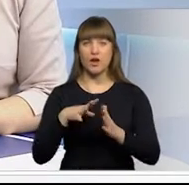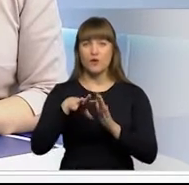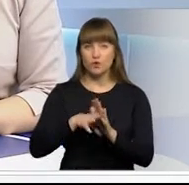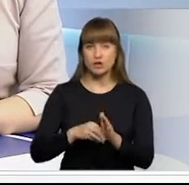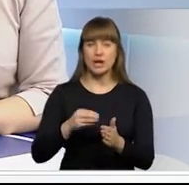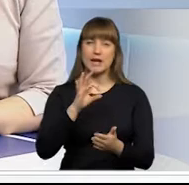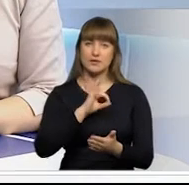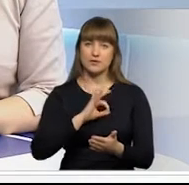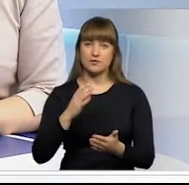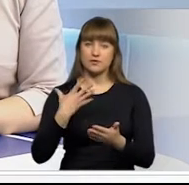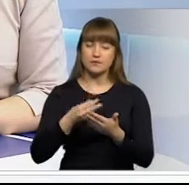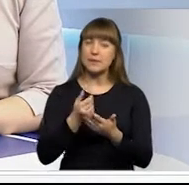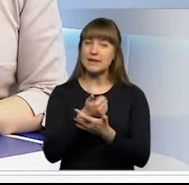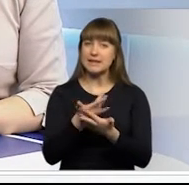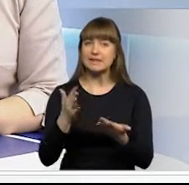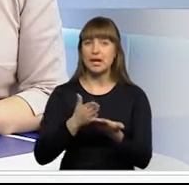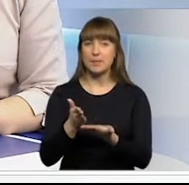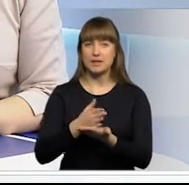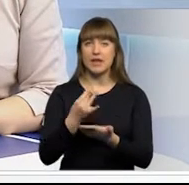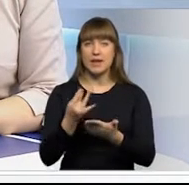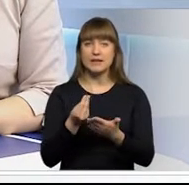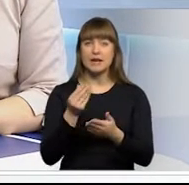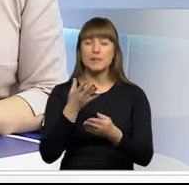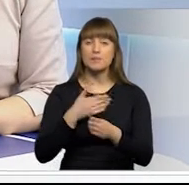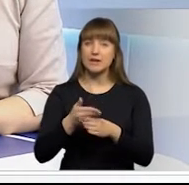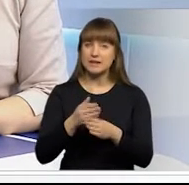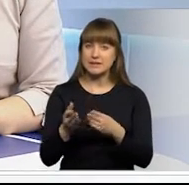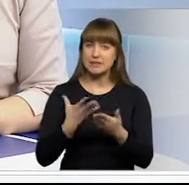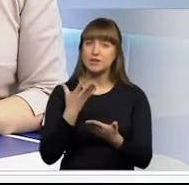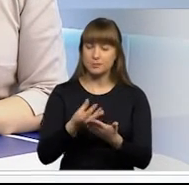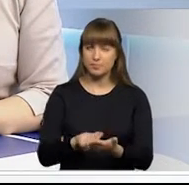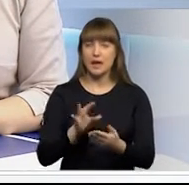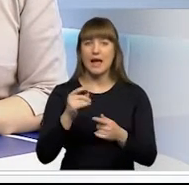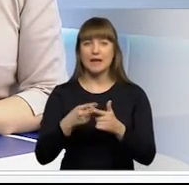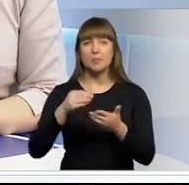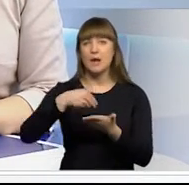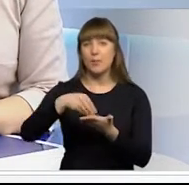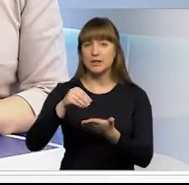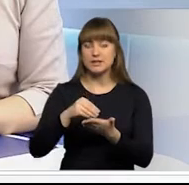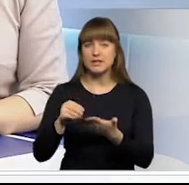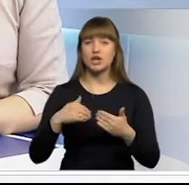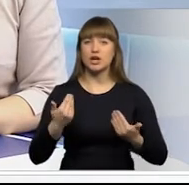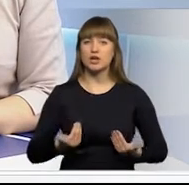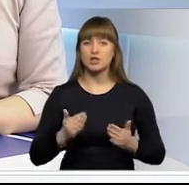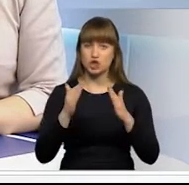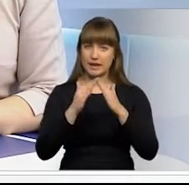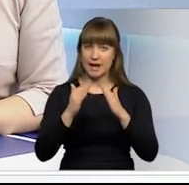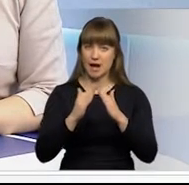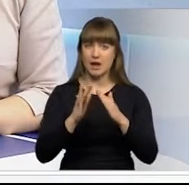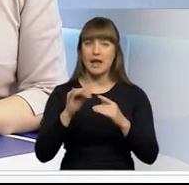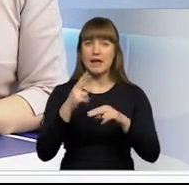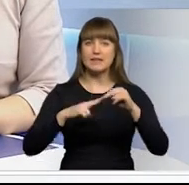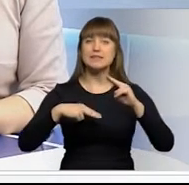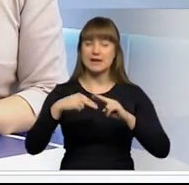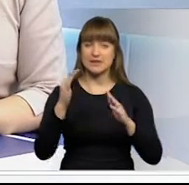несколько подразделений. Это и погашение кредита ипотеки, это и приобретение жилья, и это строительство